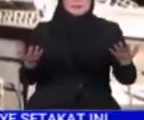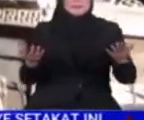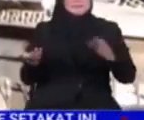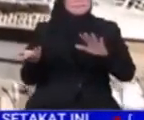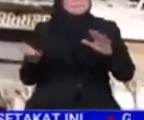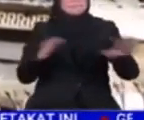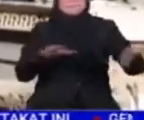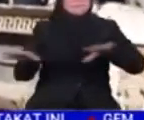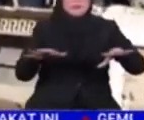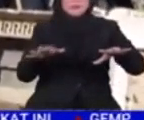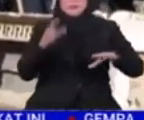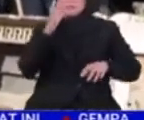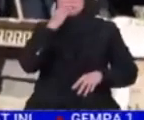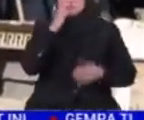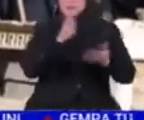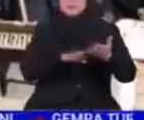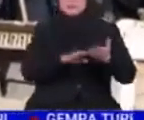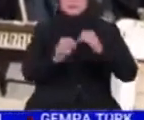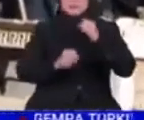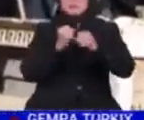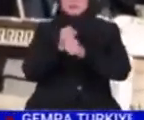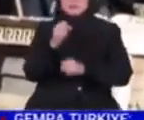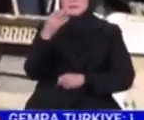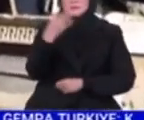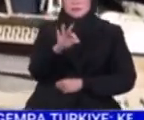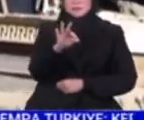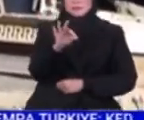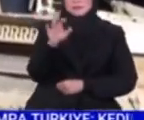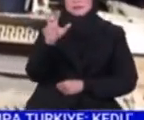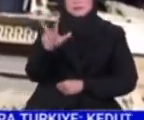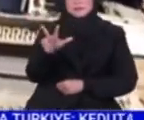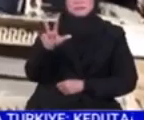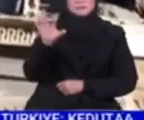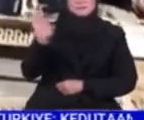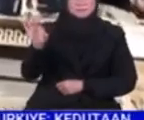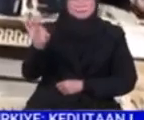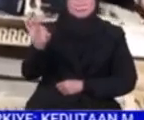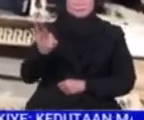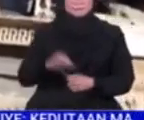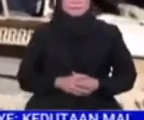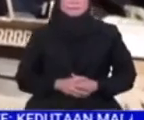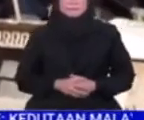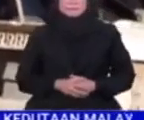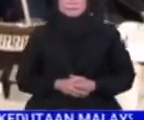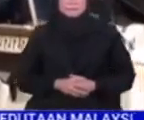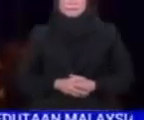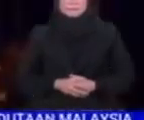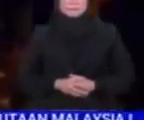sebagai yang terburuk sejak tahun 1939.